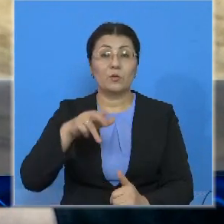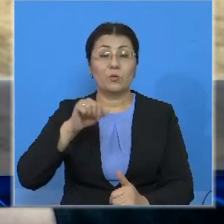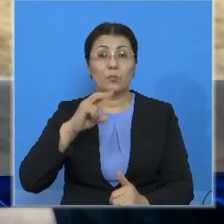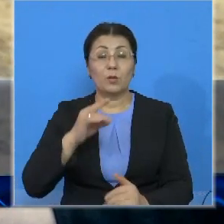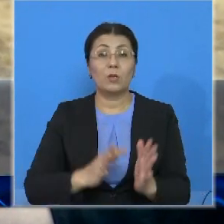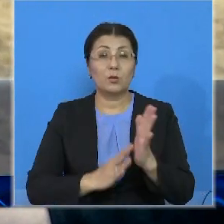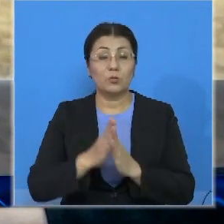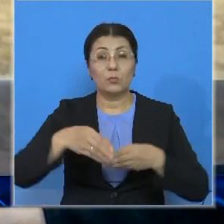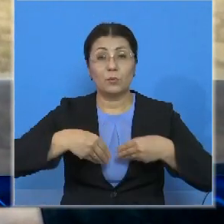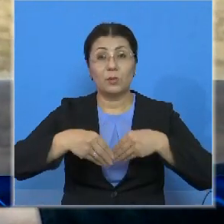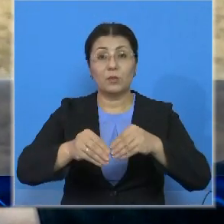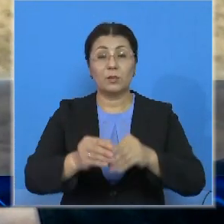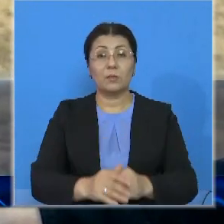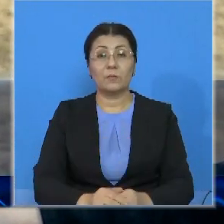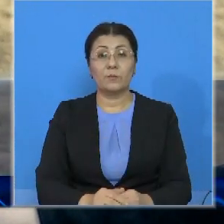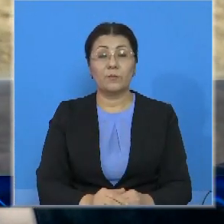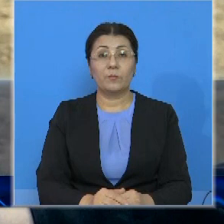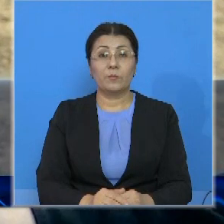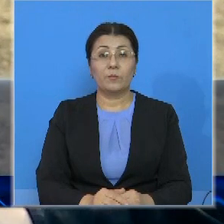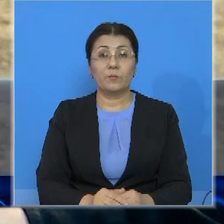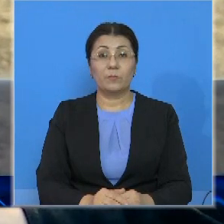ектік, сорга ектік.